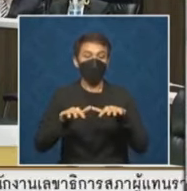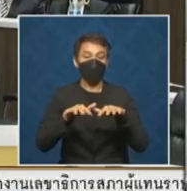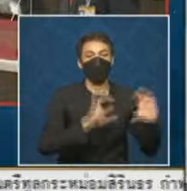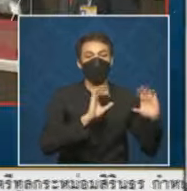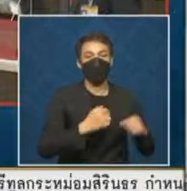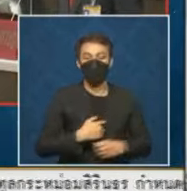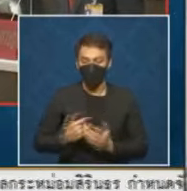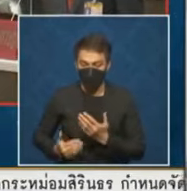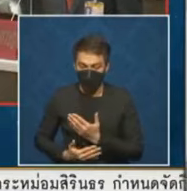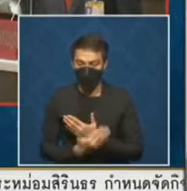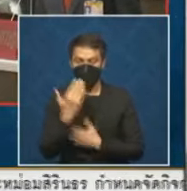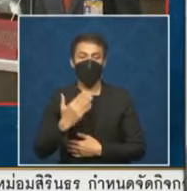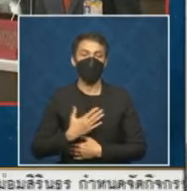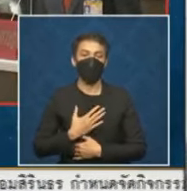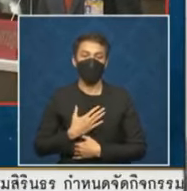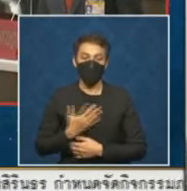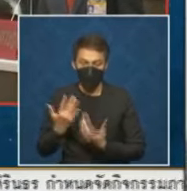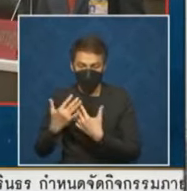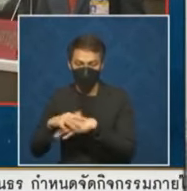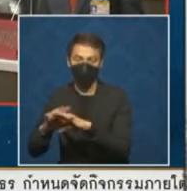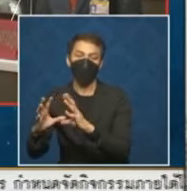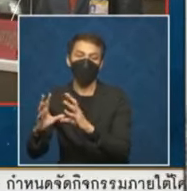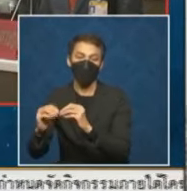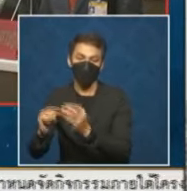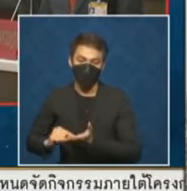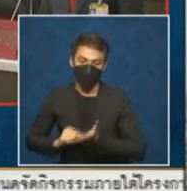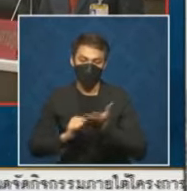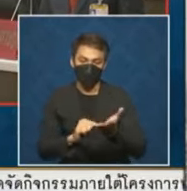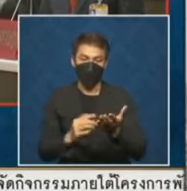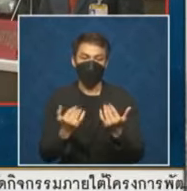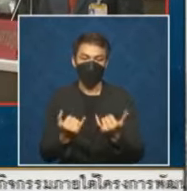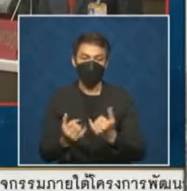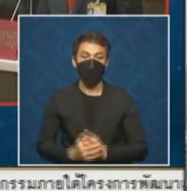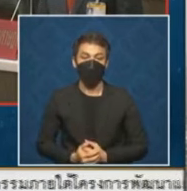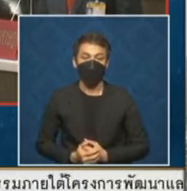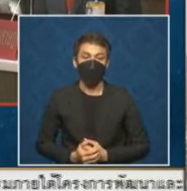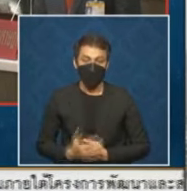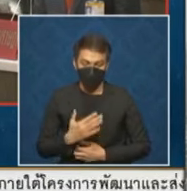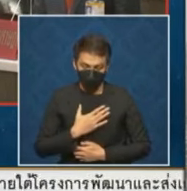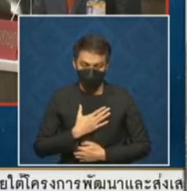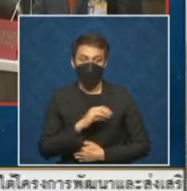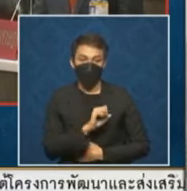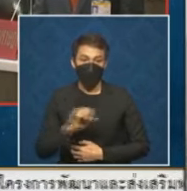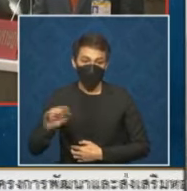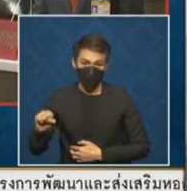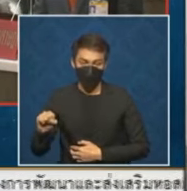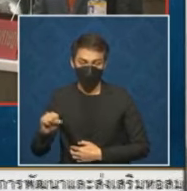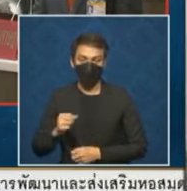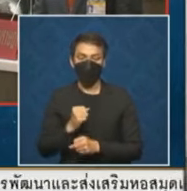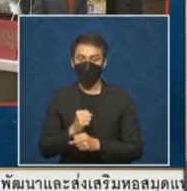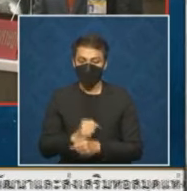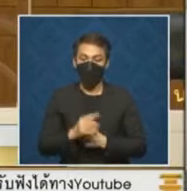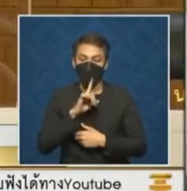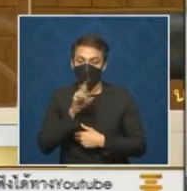ยนะตายตัวเลยคุณเปลวใช้คำว่าตายตัวเลยคือไม่โหวตให้ฝ ั่ งรัฐบาลเลยเป็นสอสอประชาธิปั